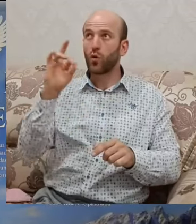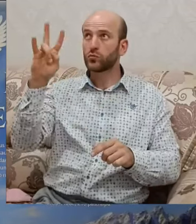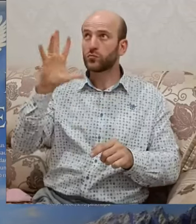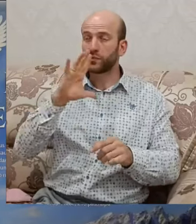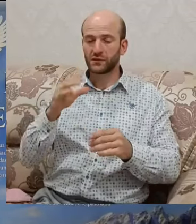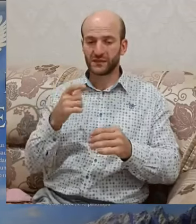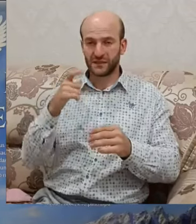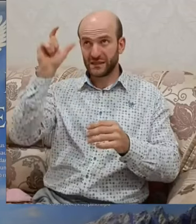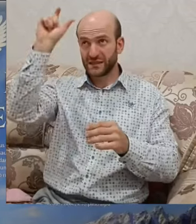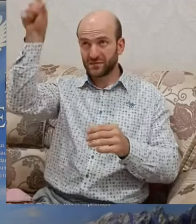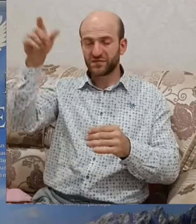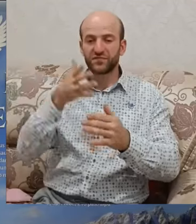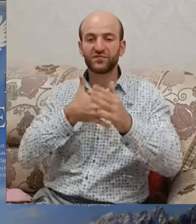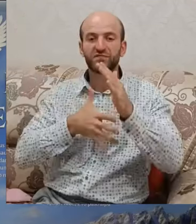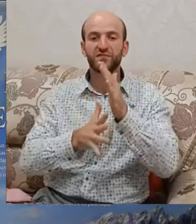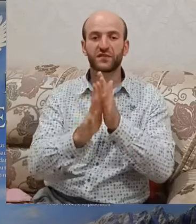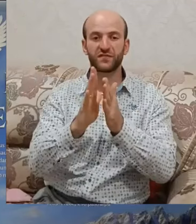нас.